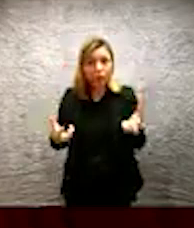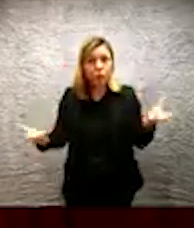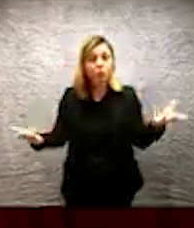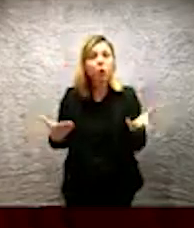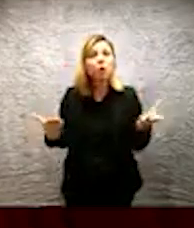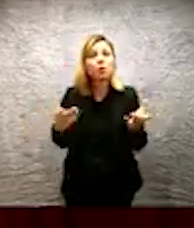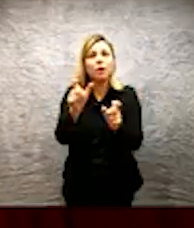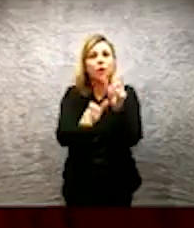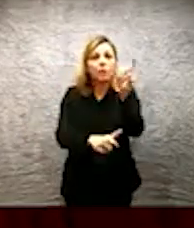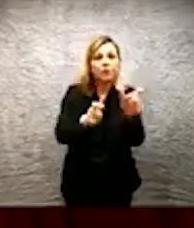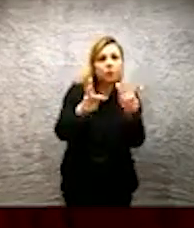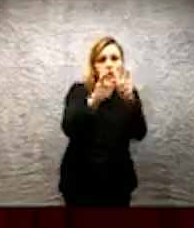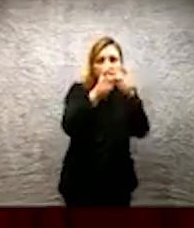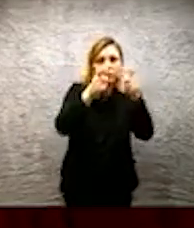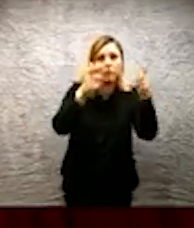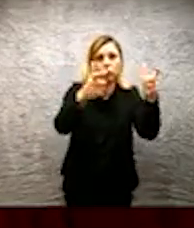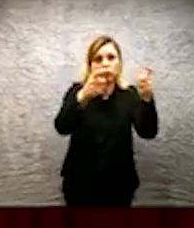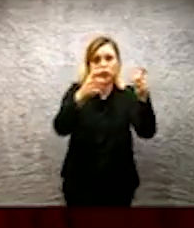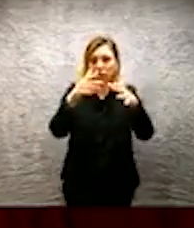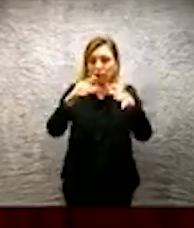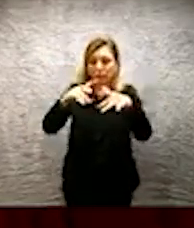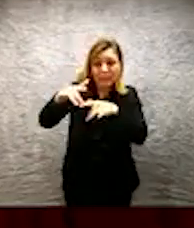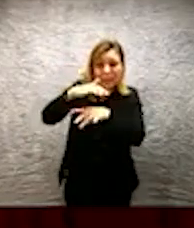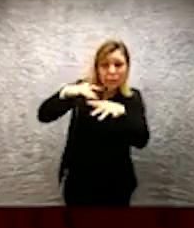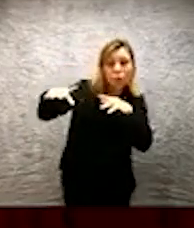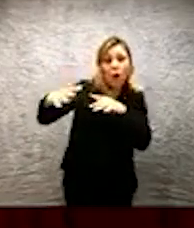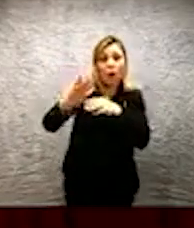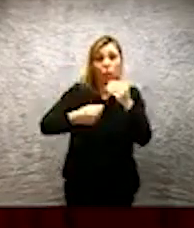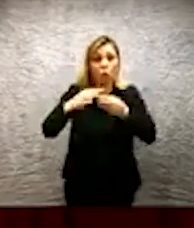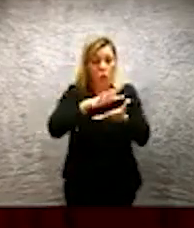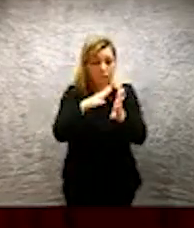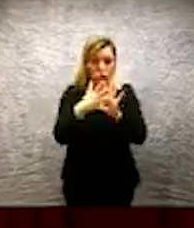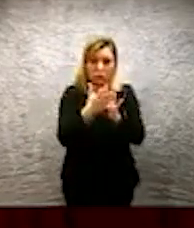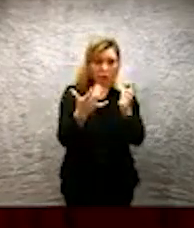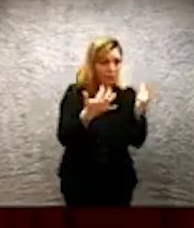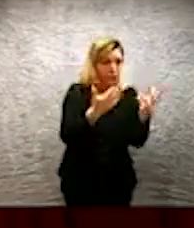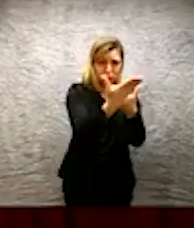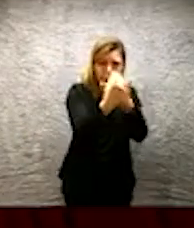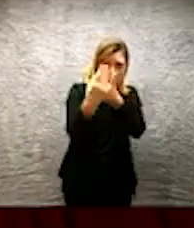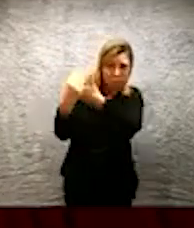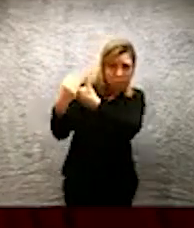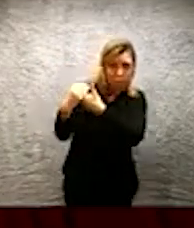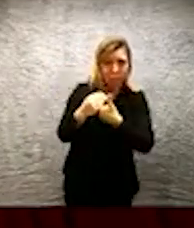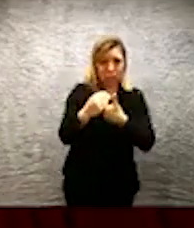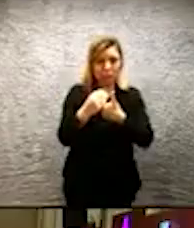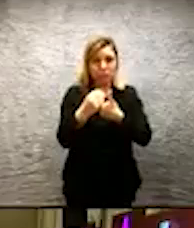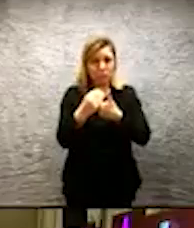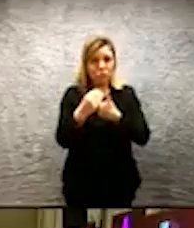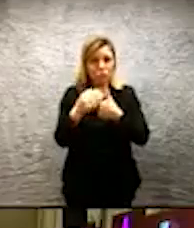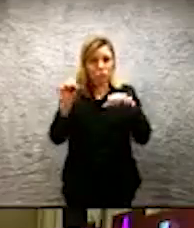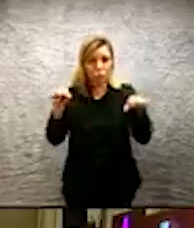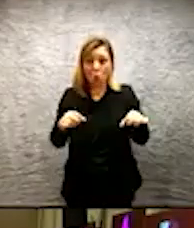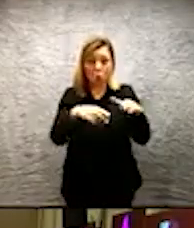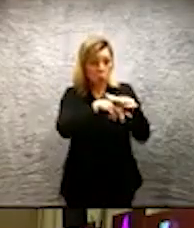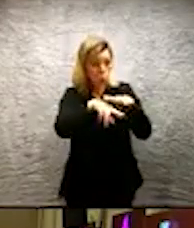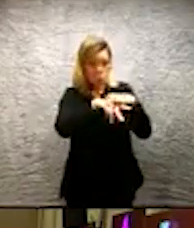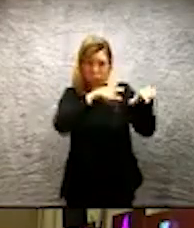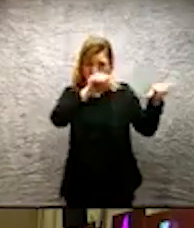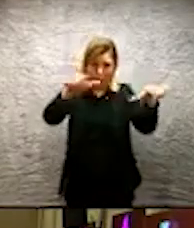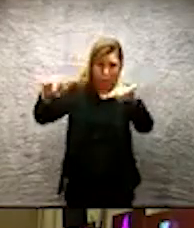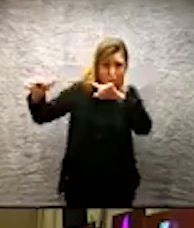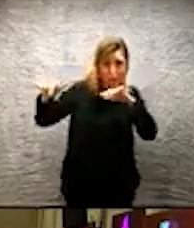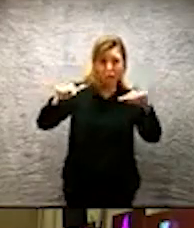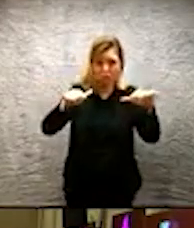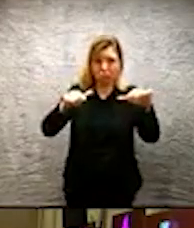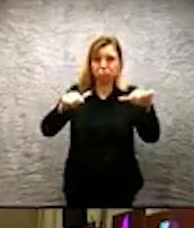acteurs institutionnels, de territoire et associatifs en les laissant aussi intervenir et nous nourrir de ressources au